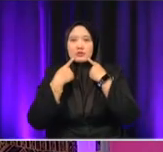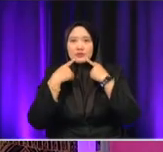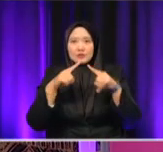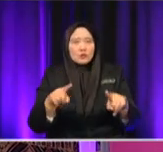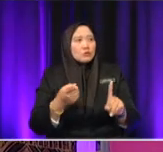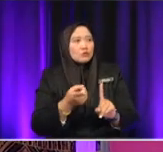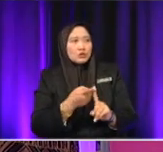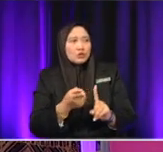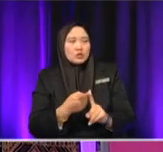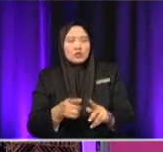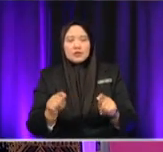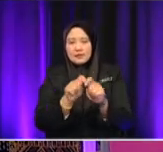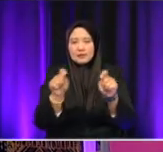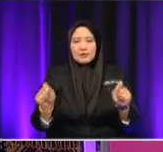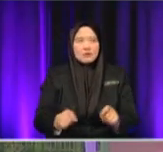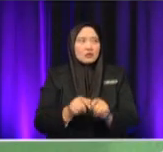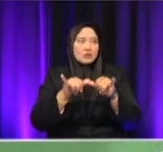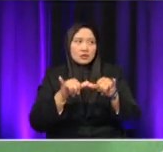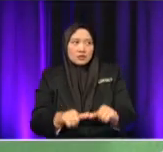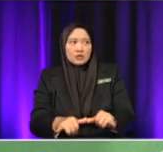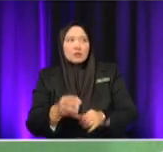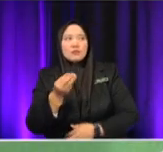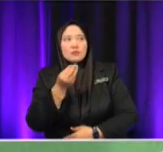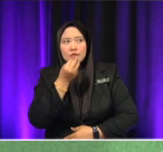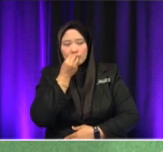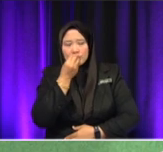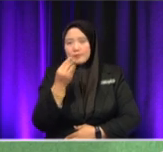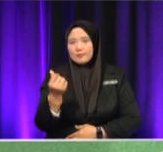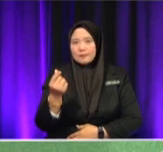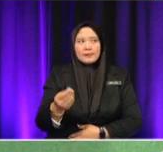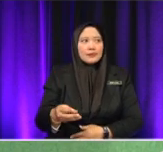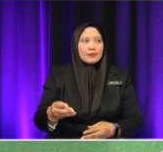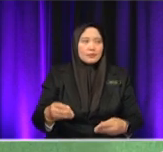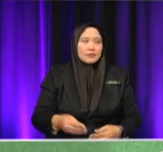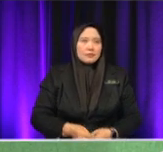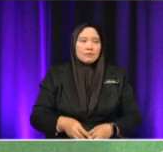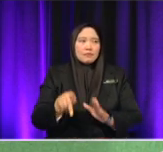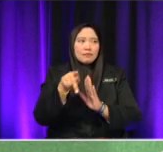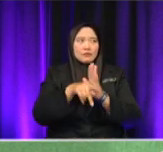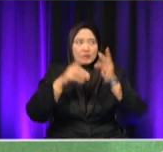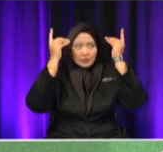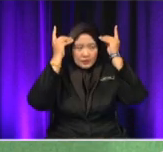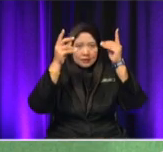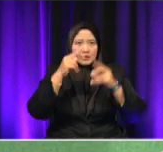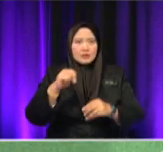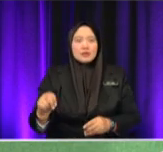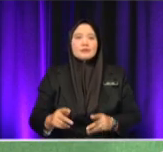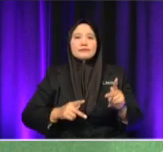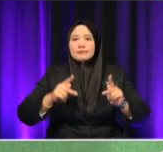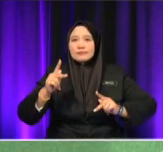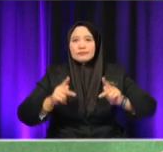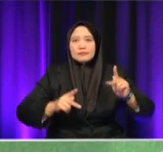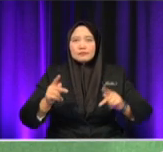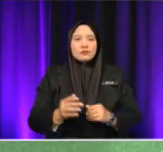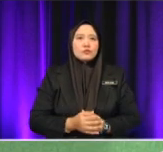keuangan kena duit makanan pendidikan kendaraan dan sebagainya tapi kita close kan gitu masuk ke dalam kurungan